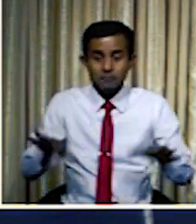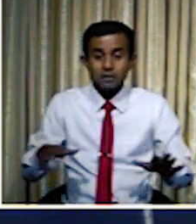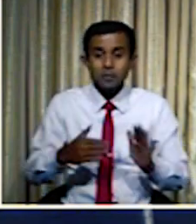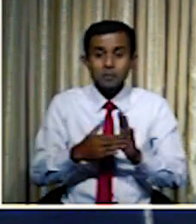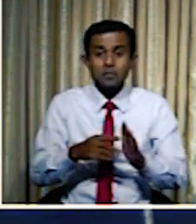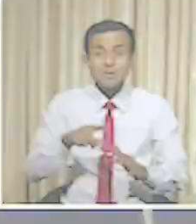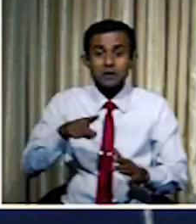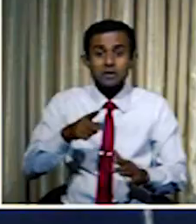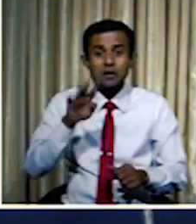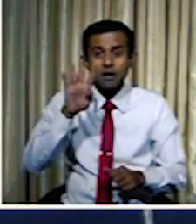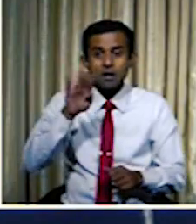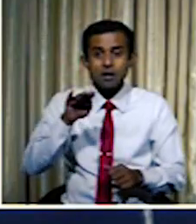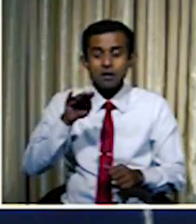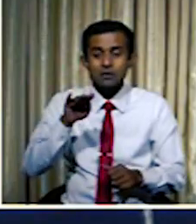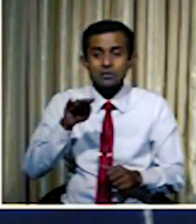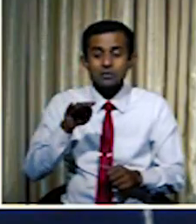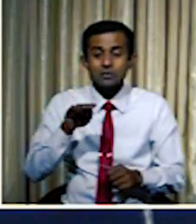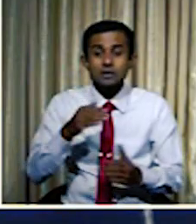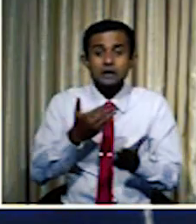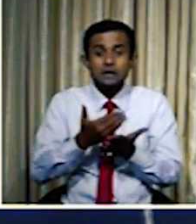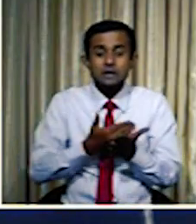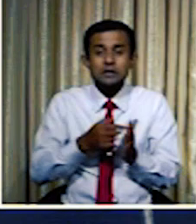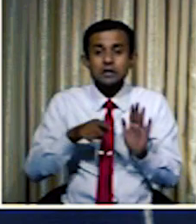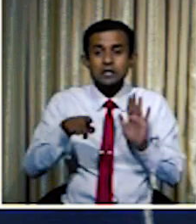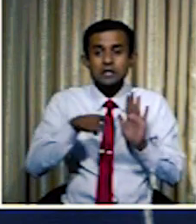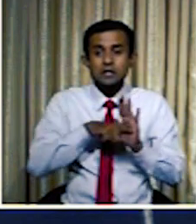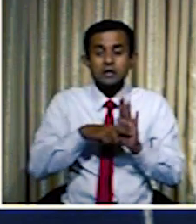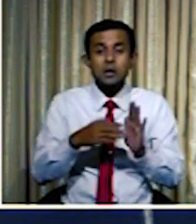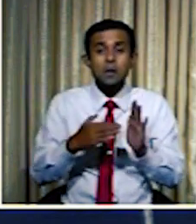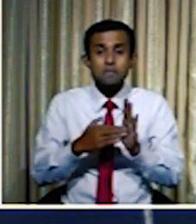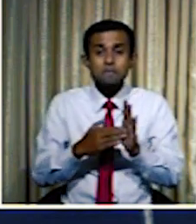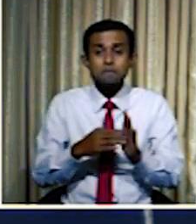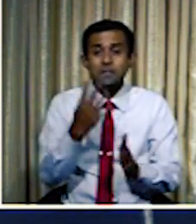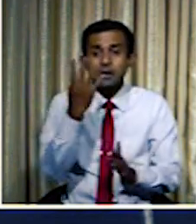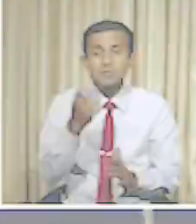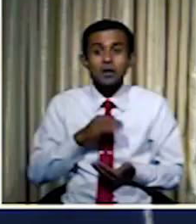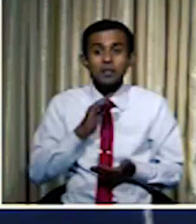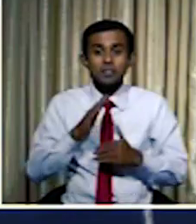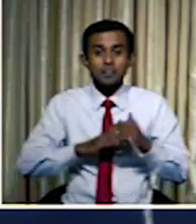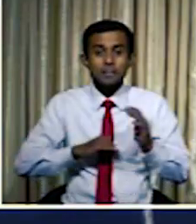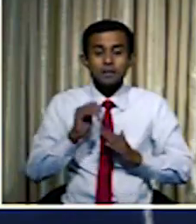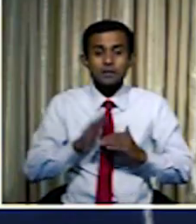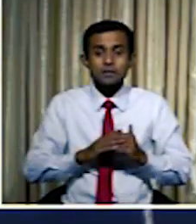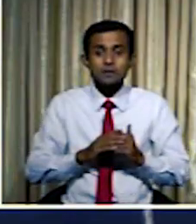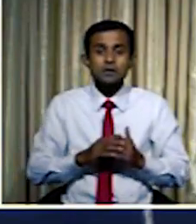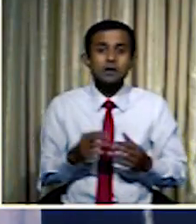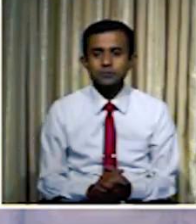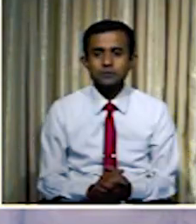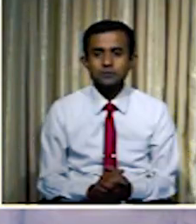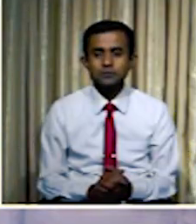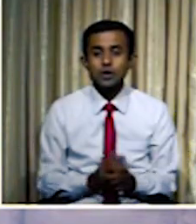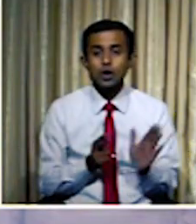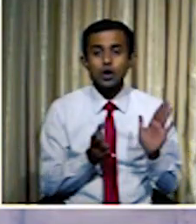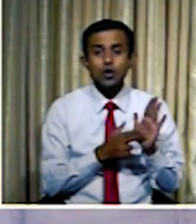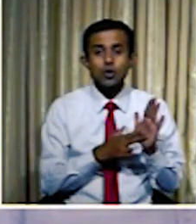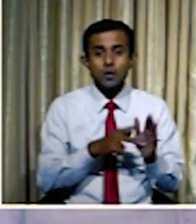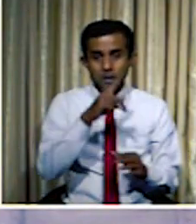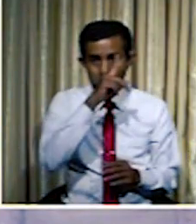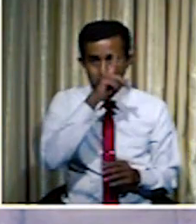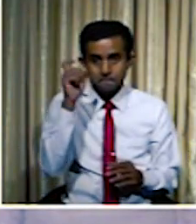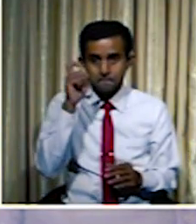මිලියන 140යි. ඒ කියන්නේ ඉතිරිය වෙන්නේ ඍණ ඩොලර් මිලියන 4700යි. එතකොට ඒ කියන්නේ බංකොලොත් නොවැම්බර්